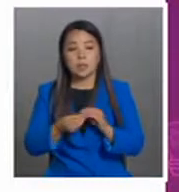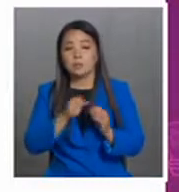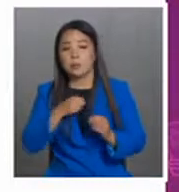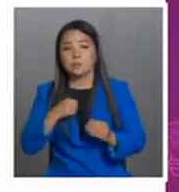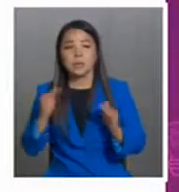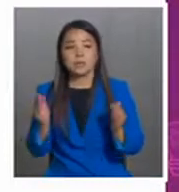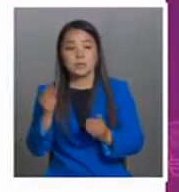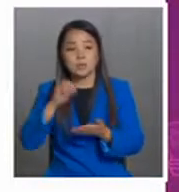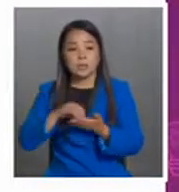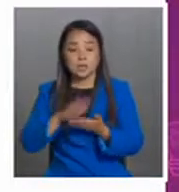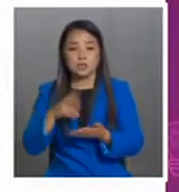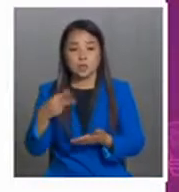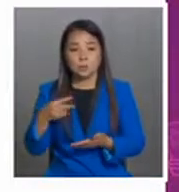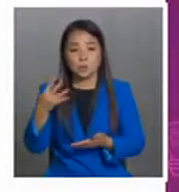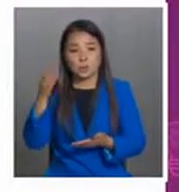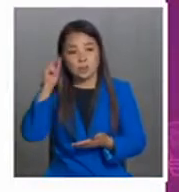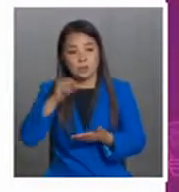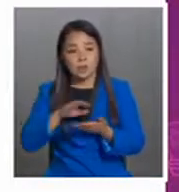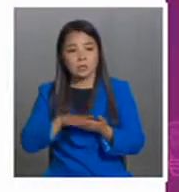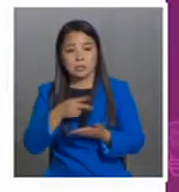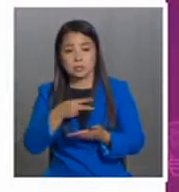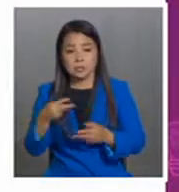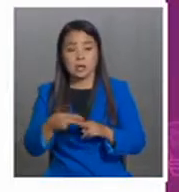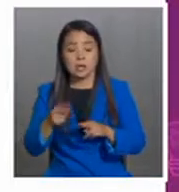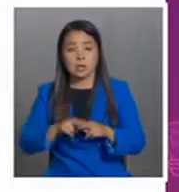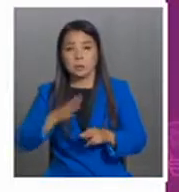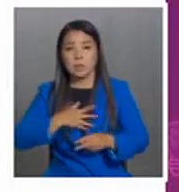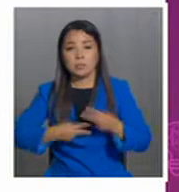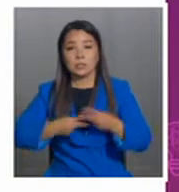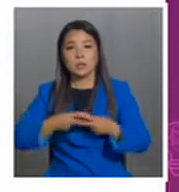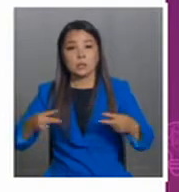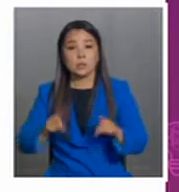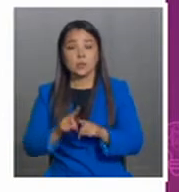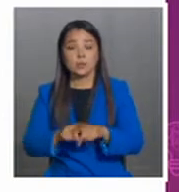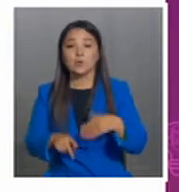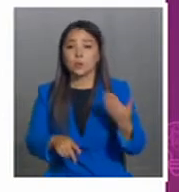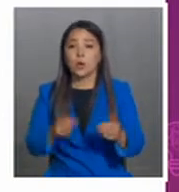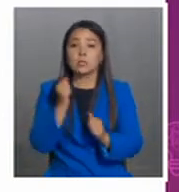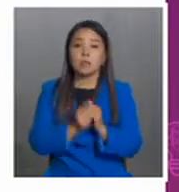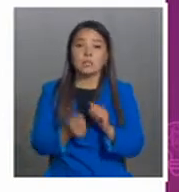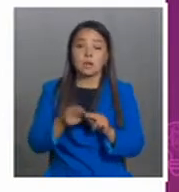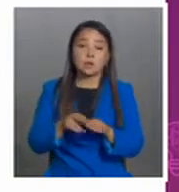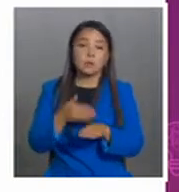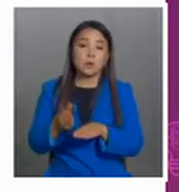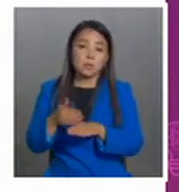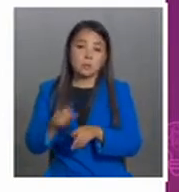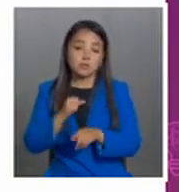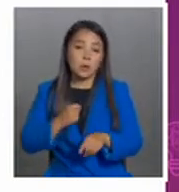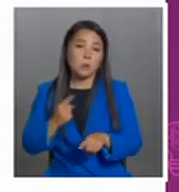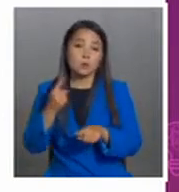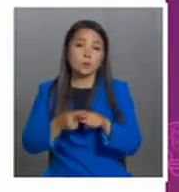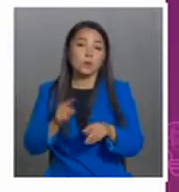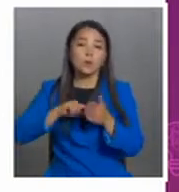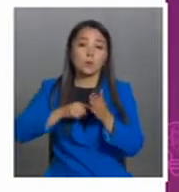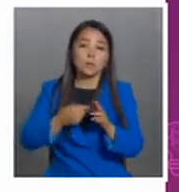табамыз. Ол 24-ке тең екен. Демек біз теңдеудің сол жағындағы әрбір бөлшекті өзінің тоқтауыш көбейткішіне көбейте